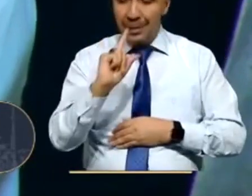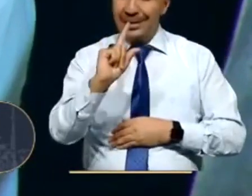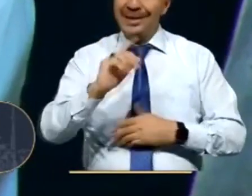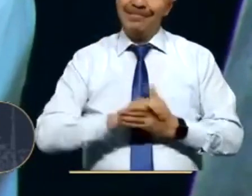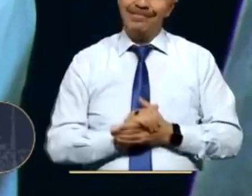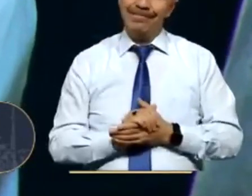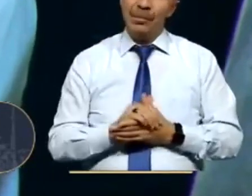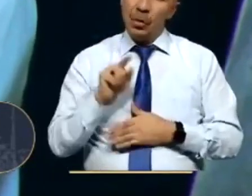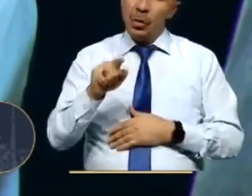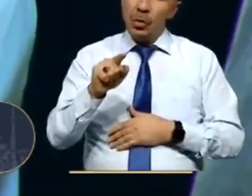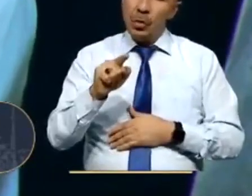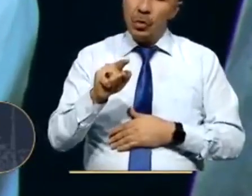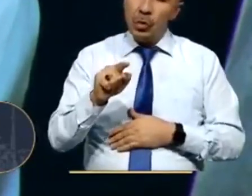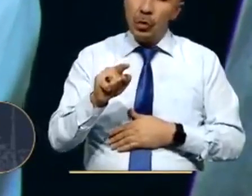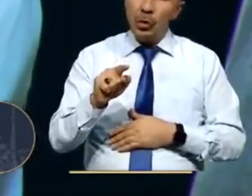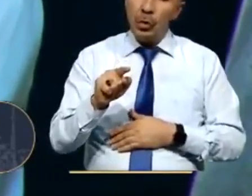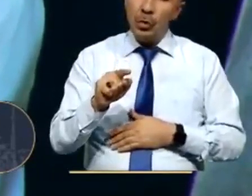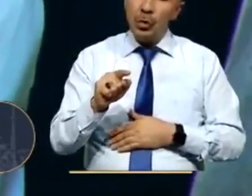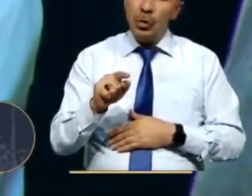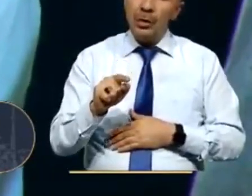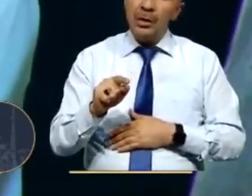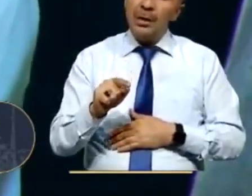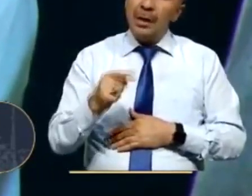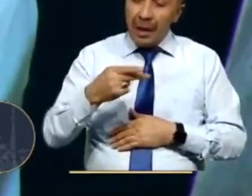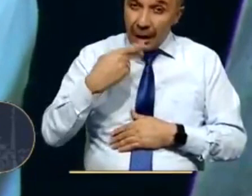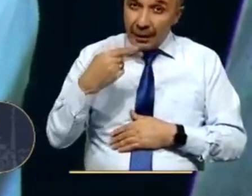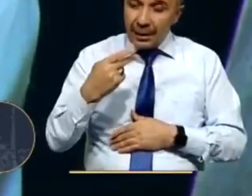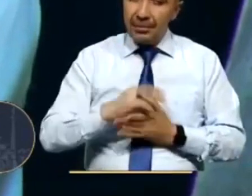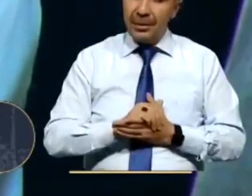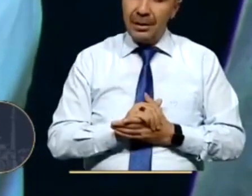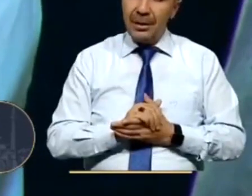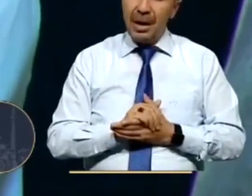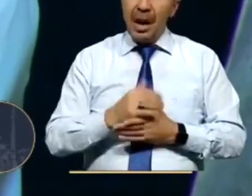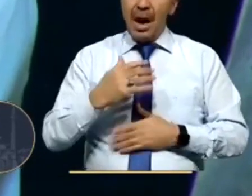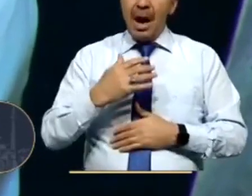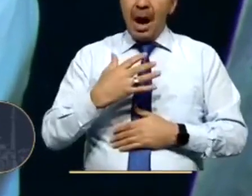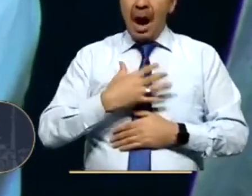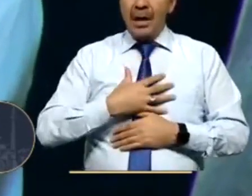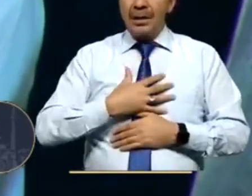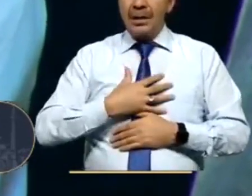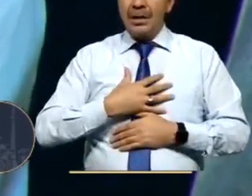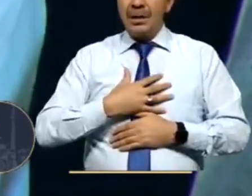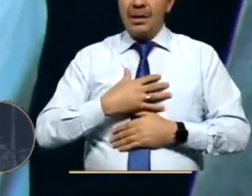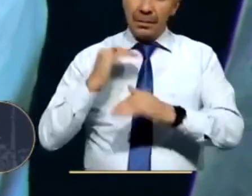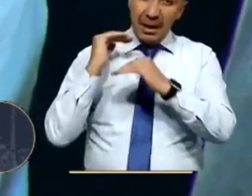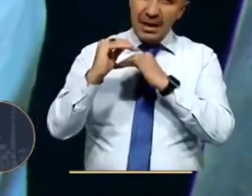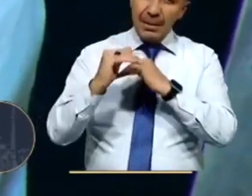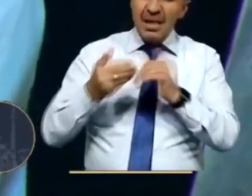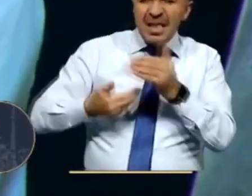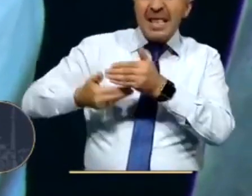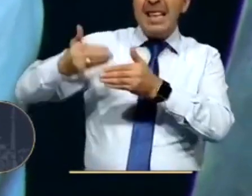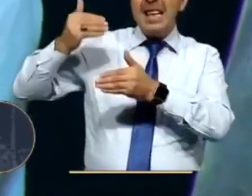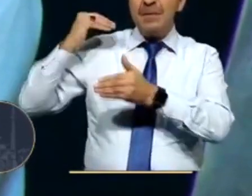Şunu iftiharla ifade edeyim ki, aziz milletimiz geçmişten bugüne